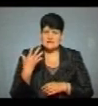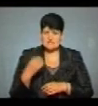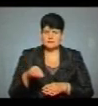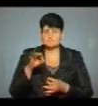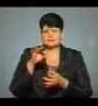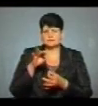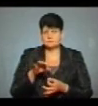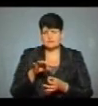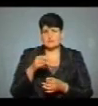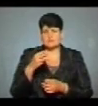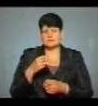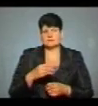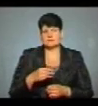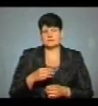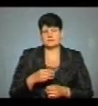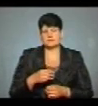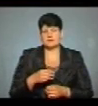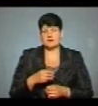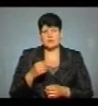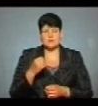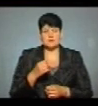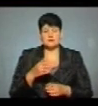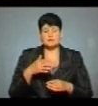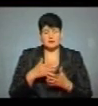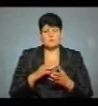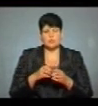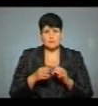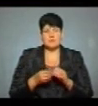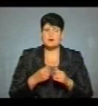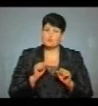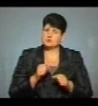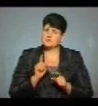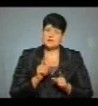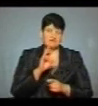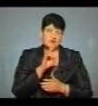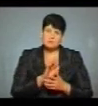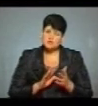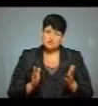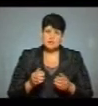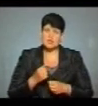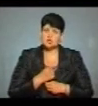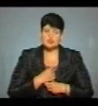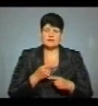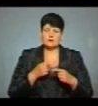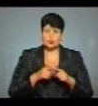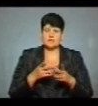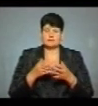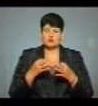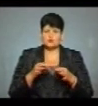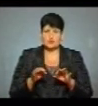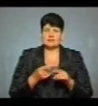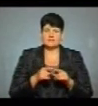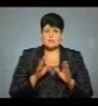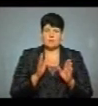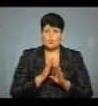простояли з 31 дня травня. Дякую, да, така власне, проблема є, ми можемо тільки вибачитися, бо, на жаль, ще технологія, яка би дозволяла в таких